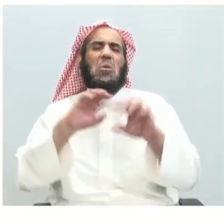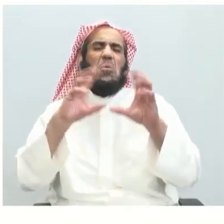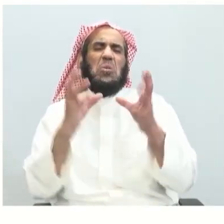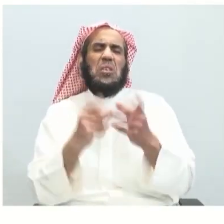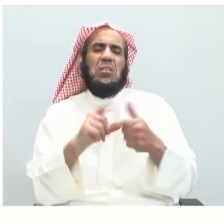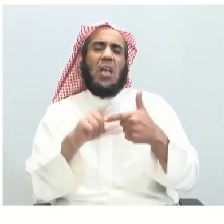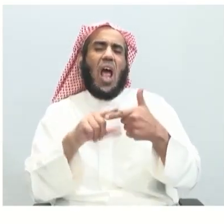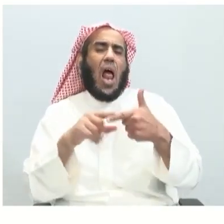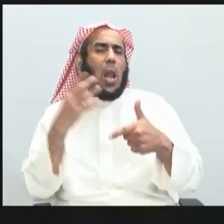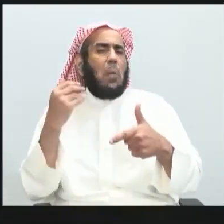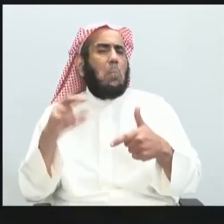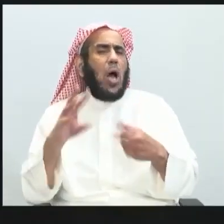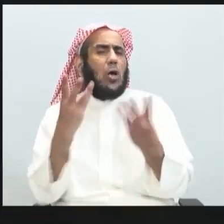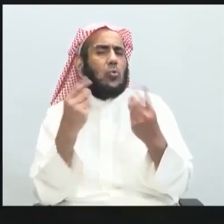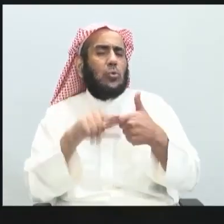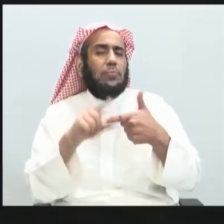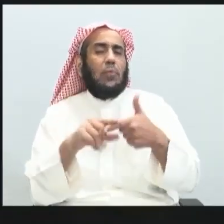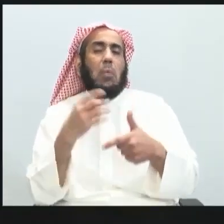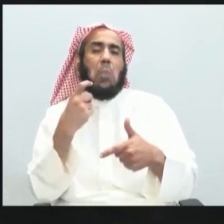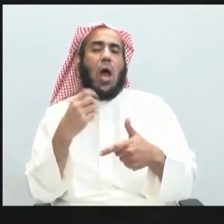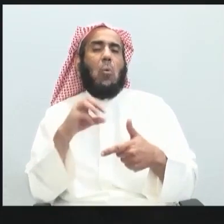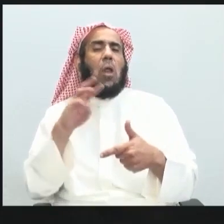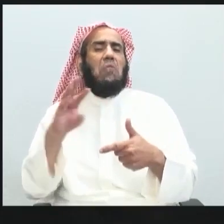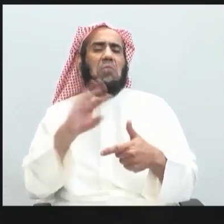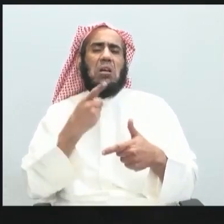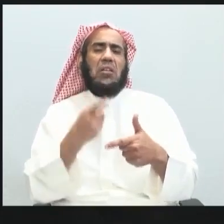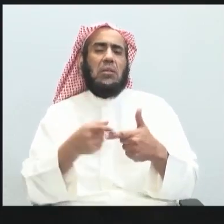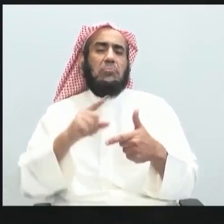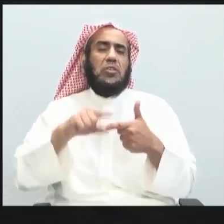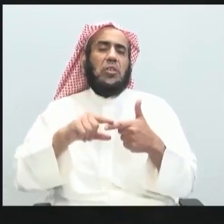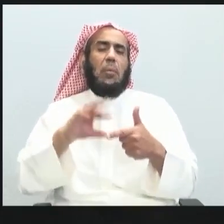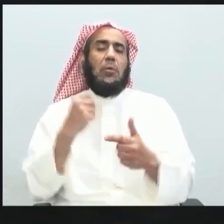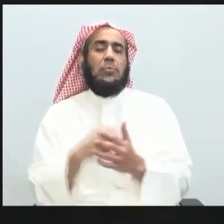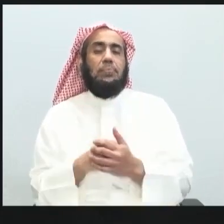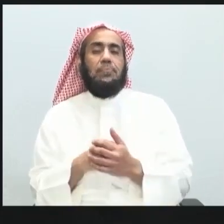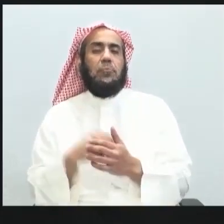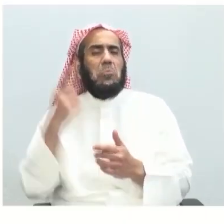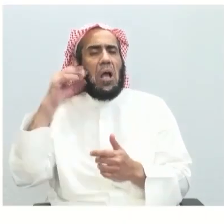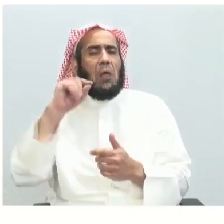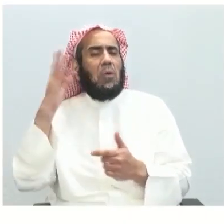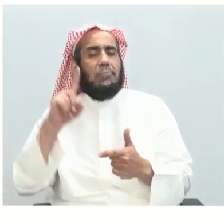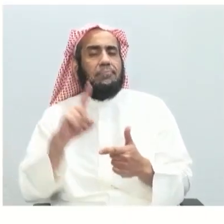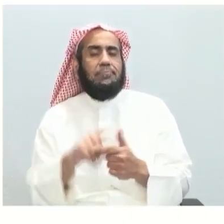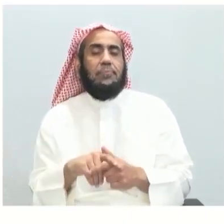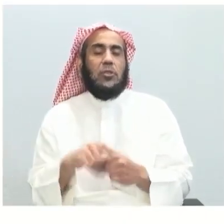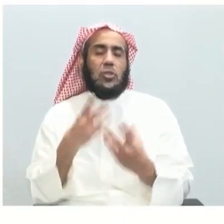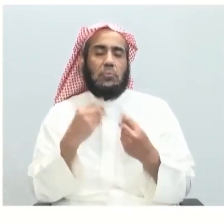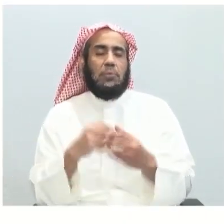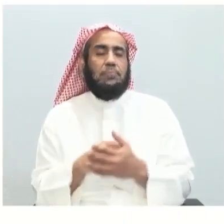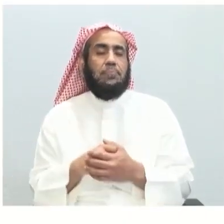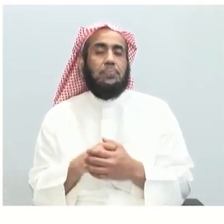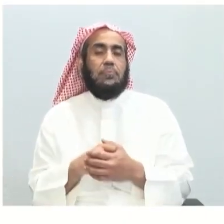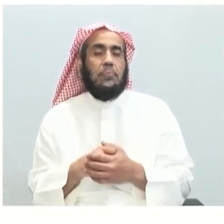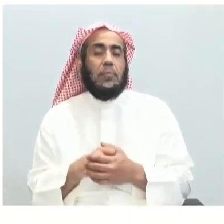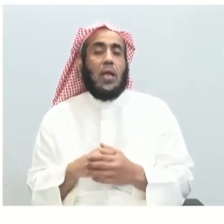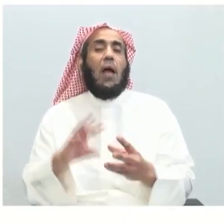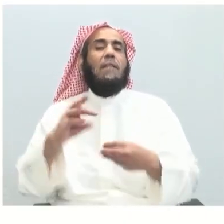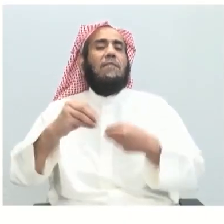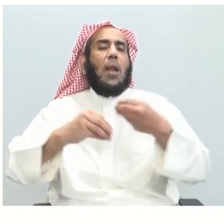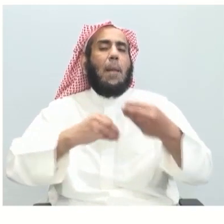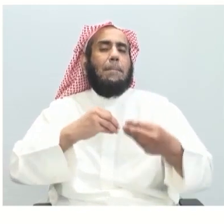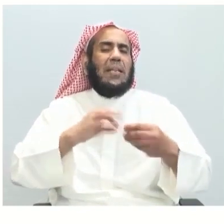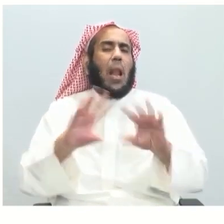المعدود الفاظ العقود والمئه والالف لا تتاثر بجنس المعدود جميل هنا في البدل